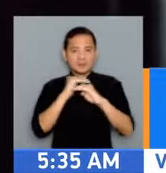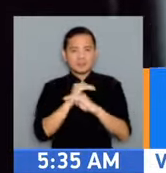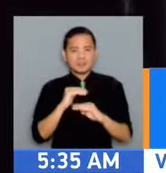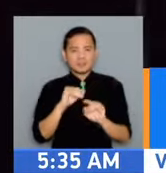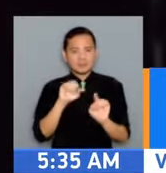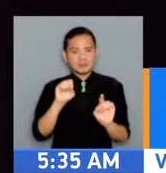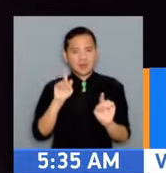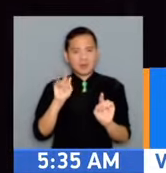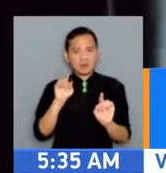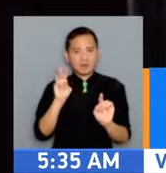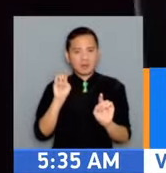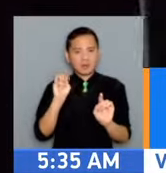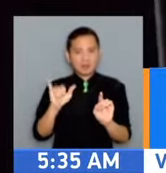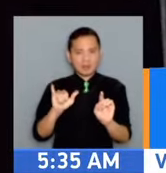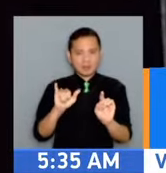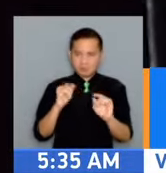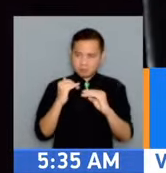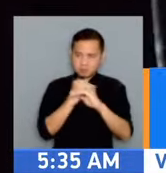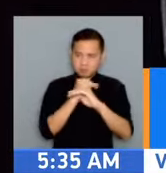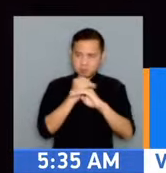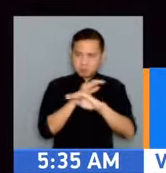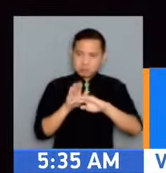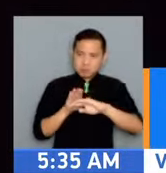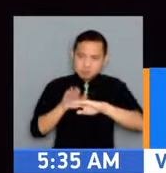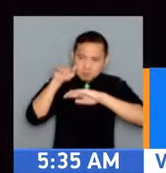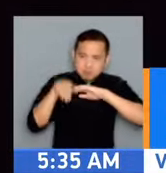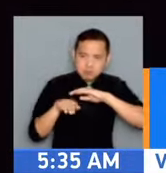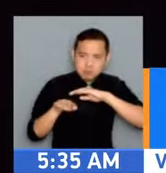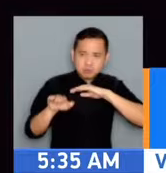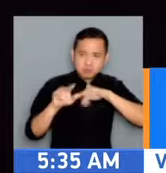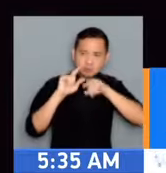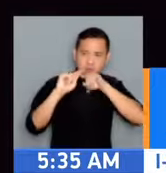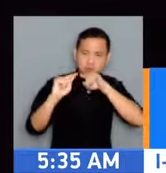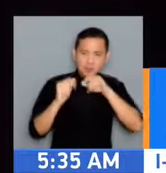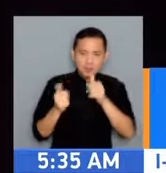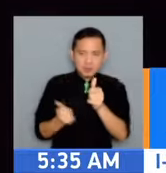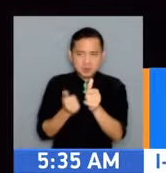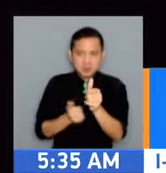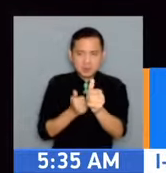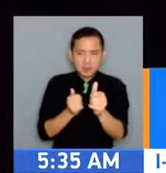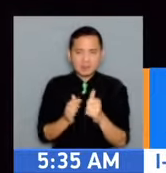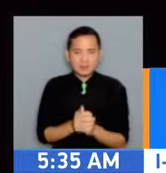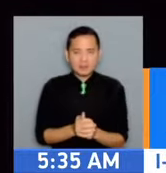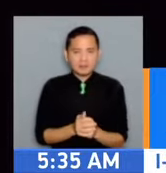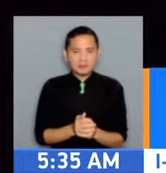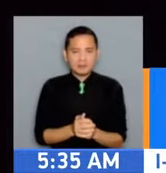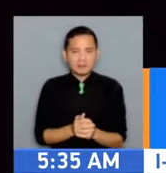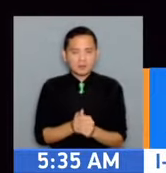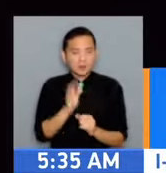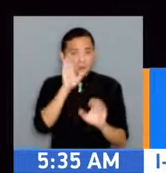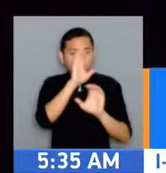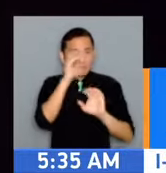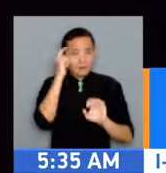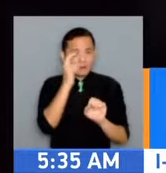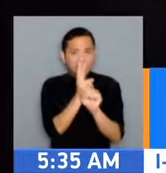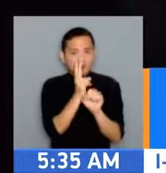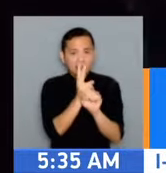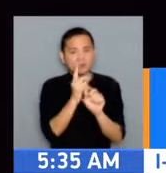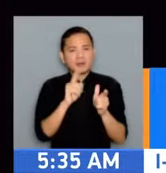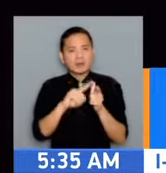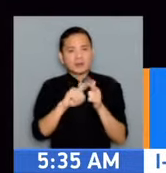sumunod. Naplakahan ng autoridad ang sasakyan. Naglabasan ng show cause order ang Land Transportation Office para sa operator